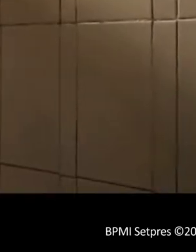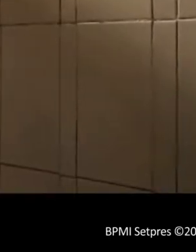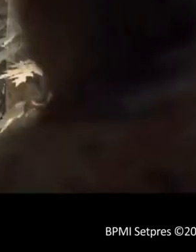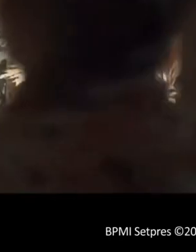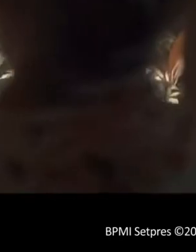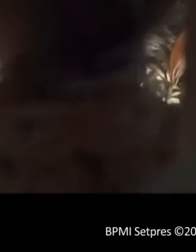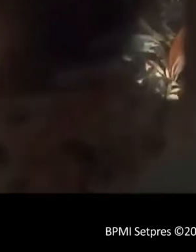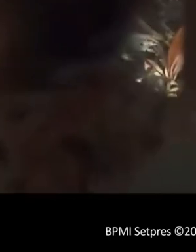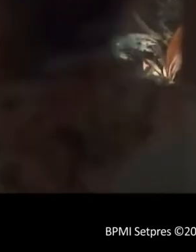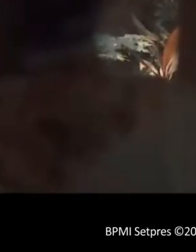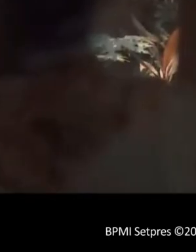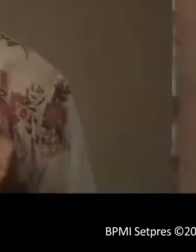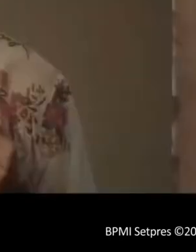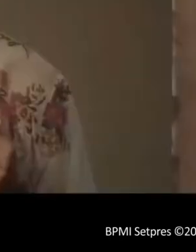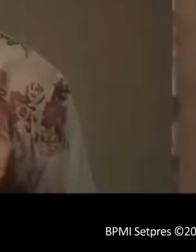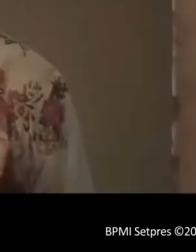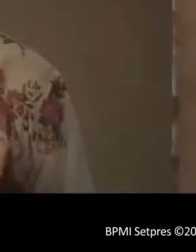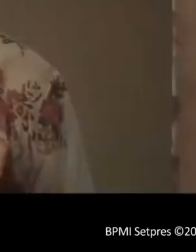yo